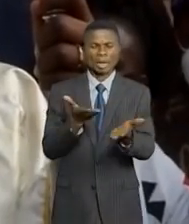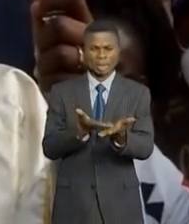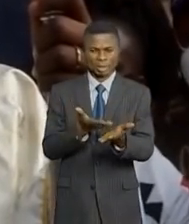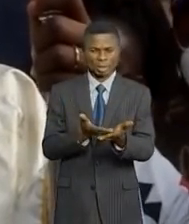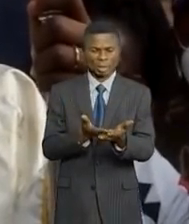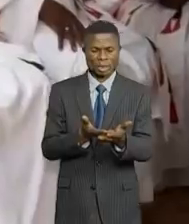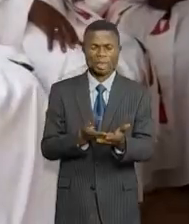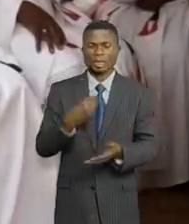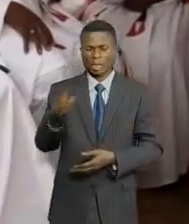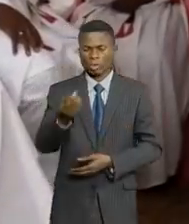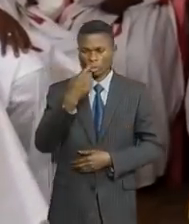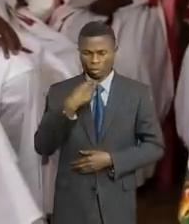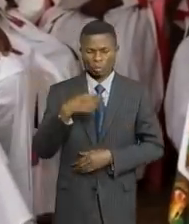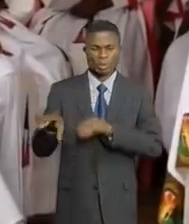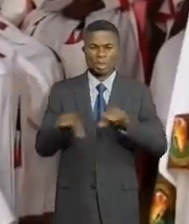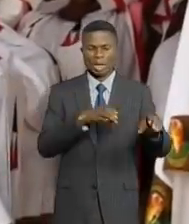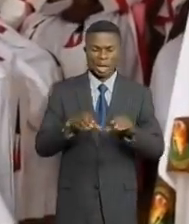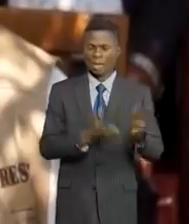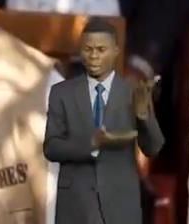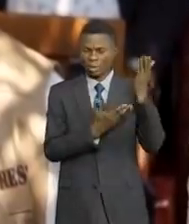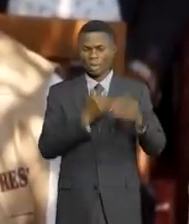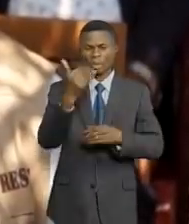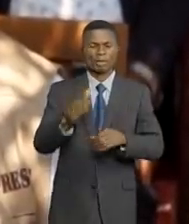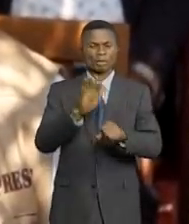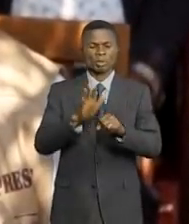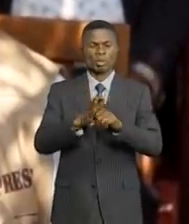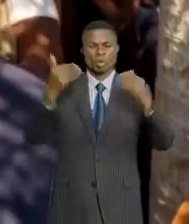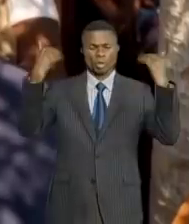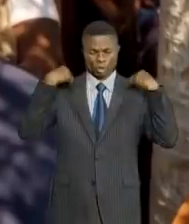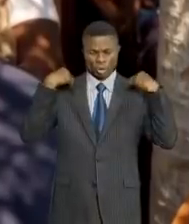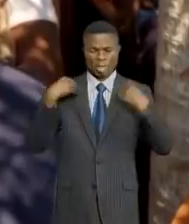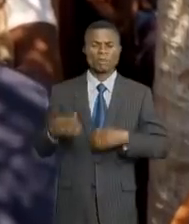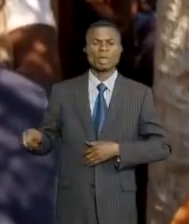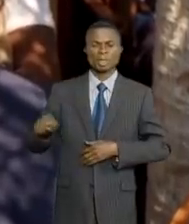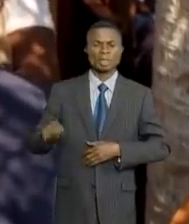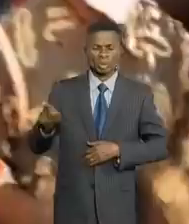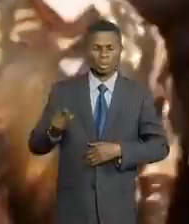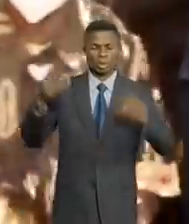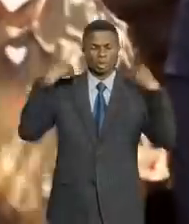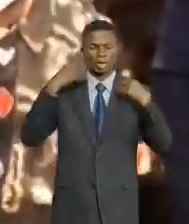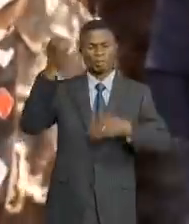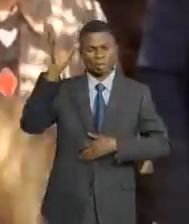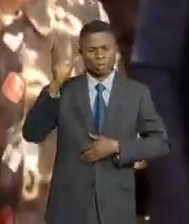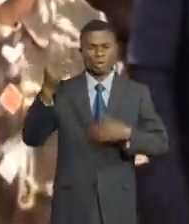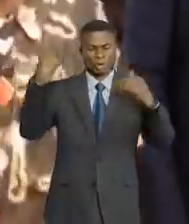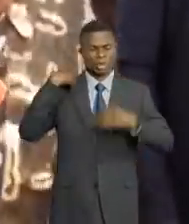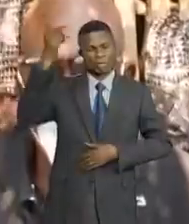à soigner. Une cérémonie sobre en présence de plusieurs notables de ces coins du pays, autorités coutumières,